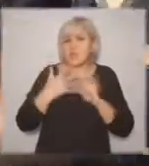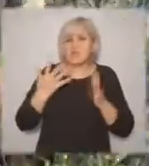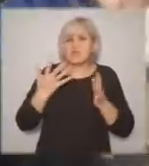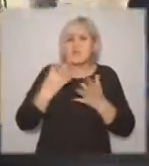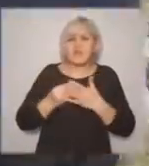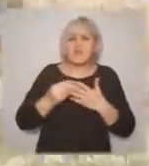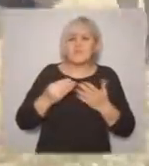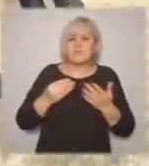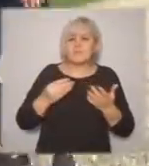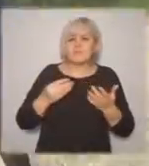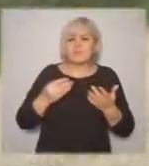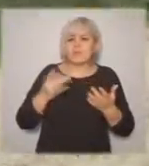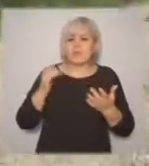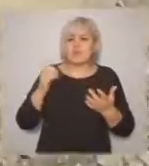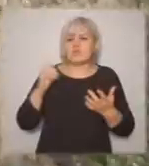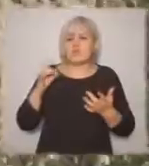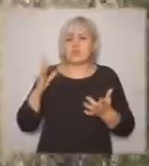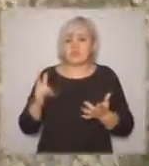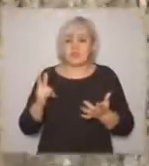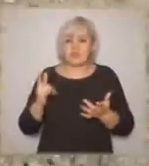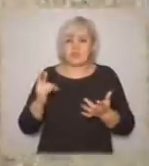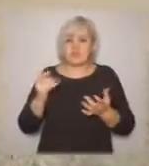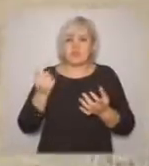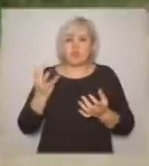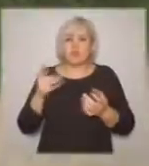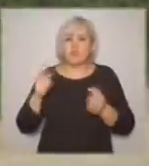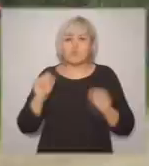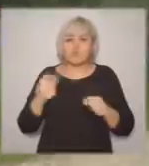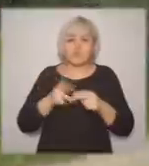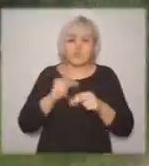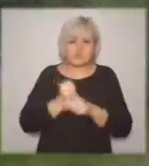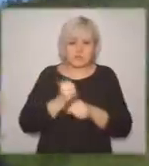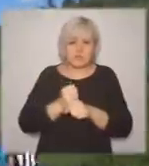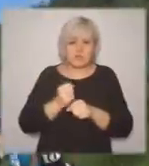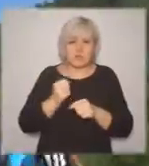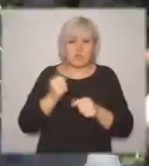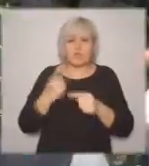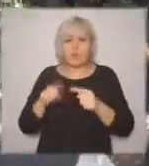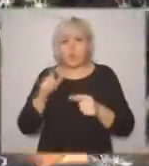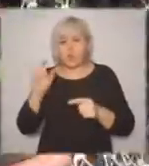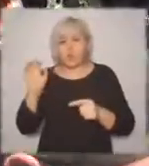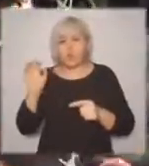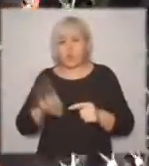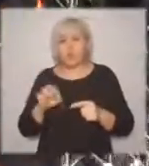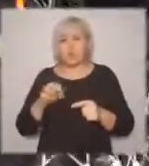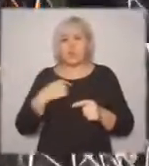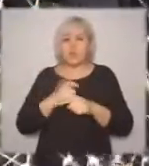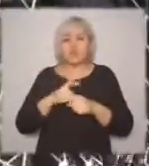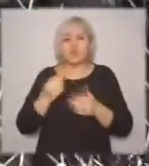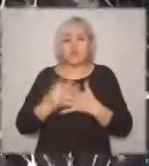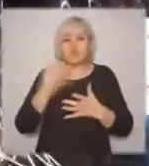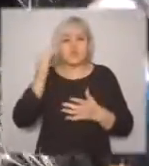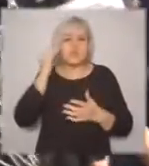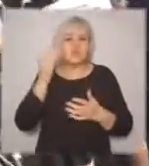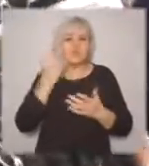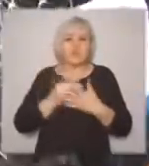насколько ты можешь это сделать. А другой момент, я очень дорожу мнением своих